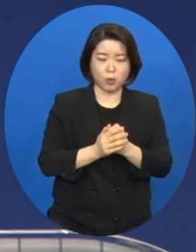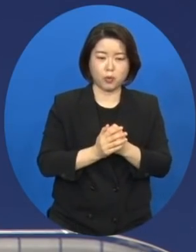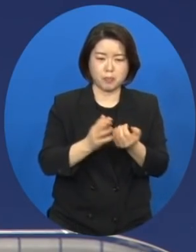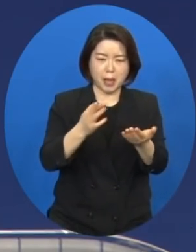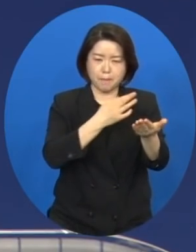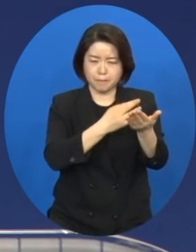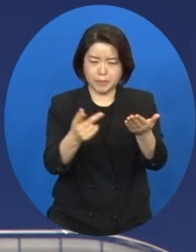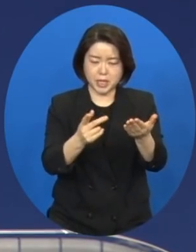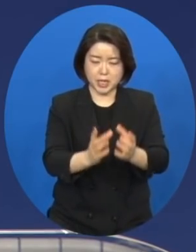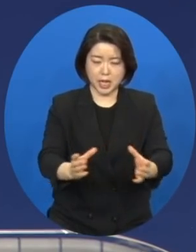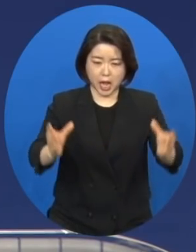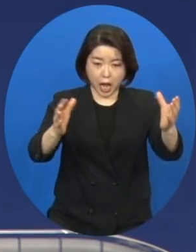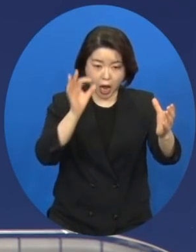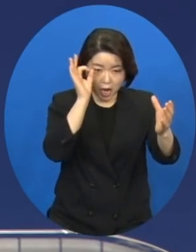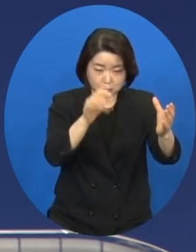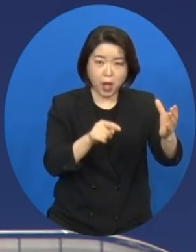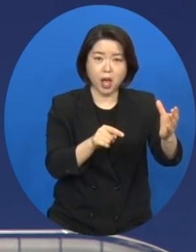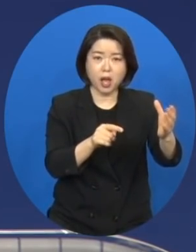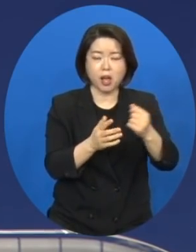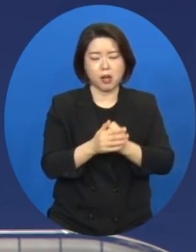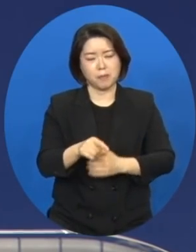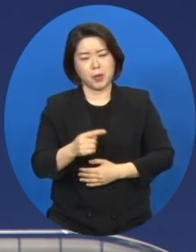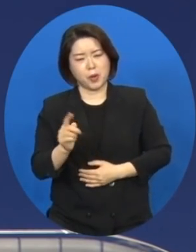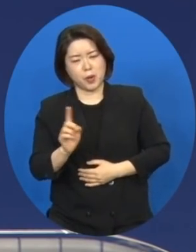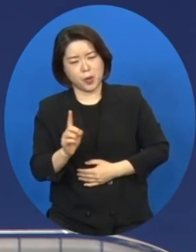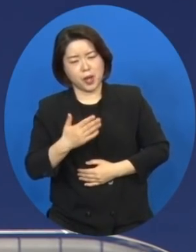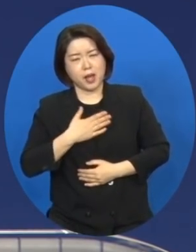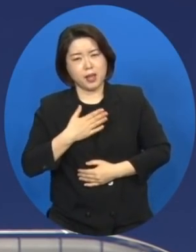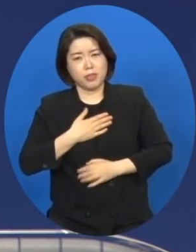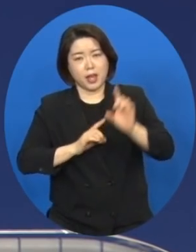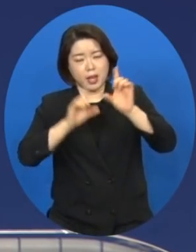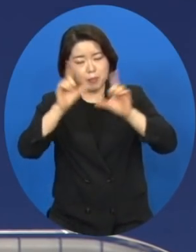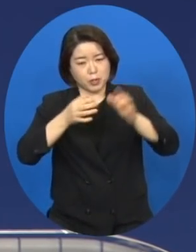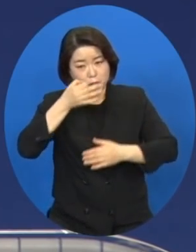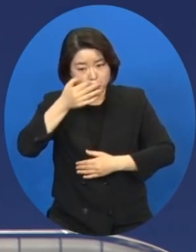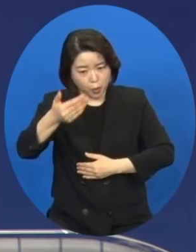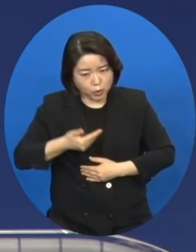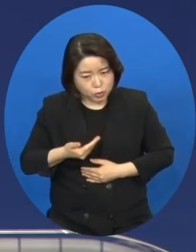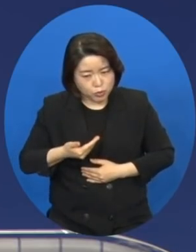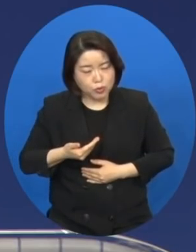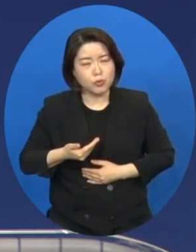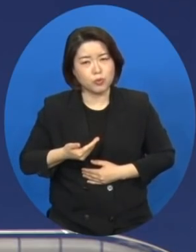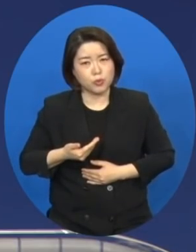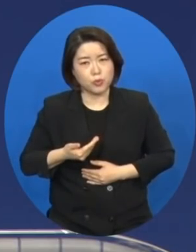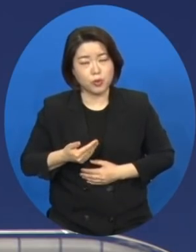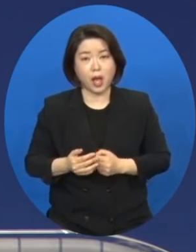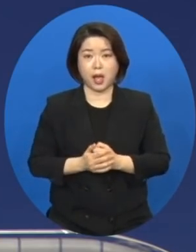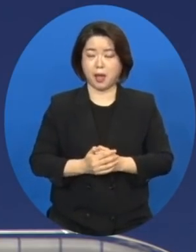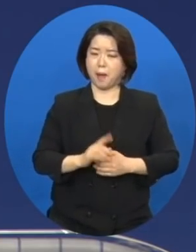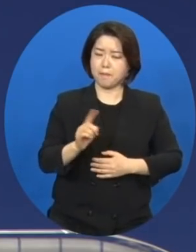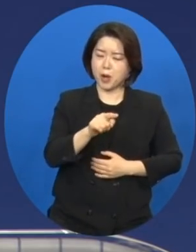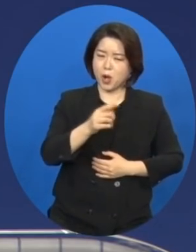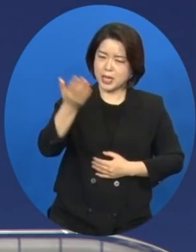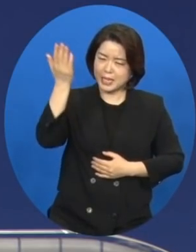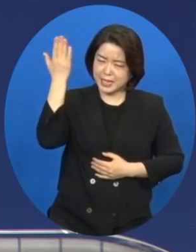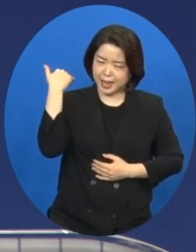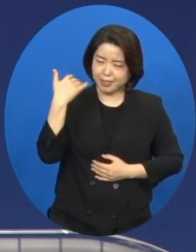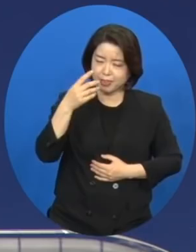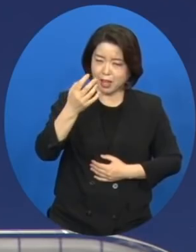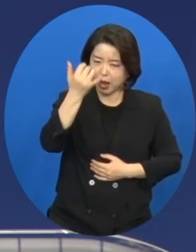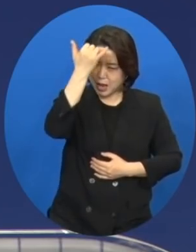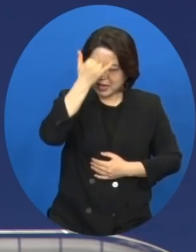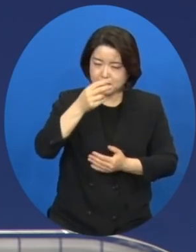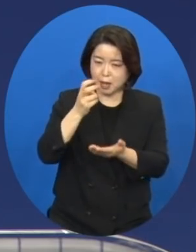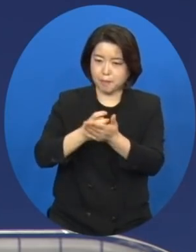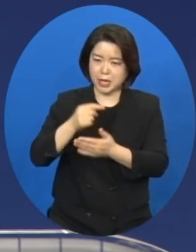보면서 뭔가 이것이 나의 모습을 보여주는 건 아닐까? 뭔가 예법 예식은